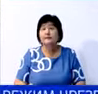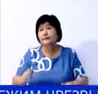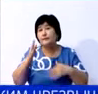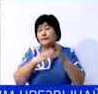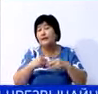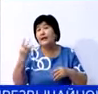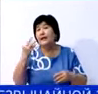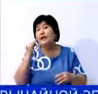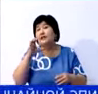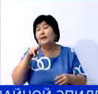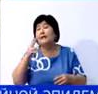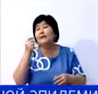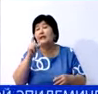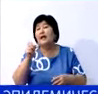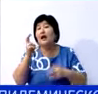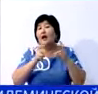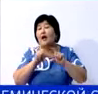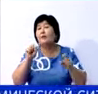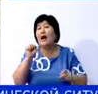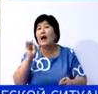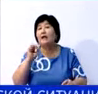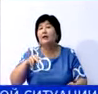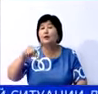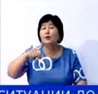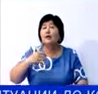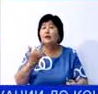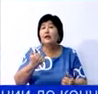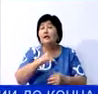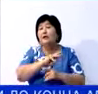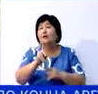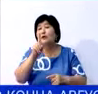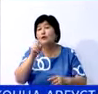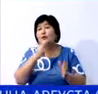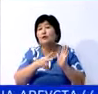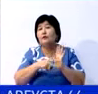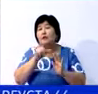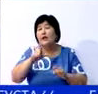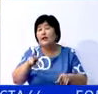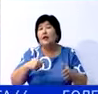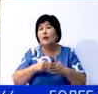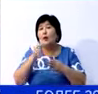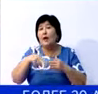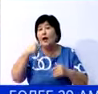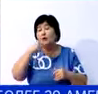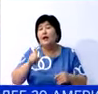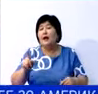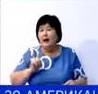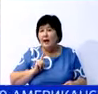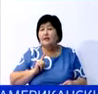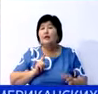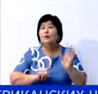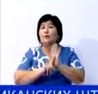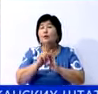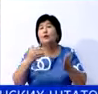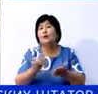Строительство третьего испанского цеха комбината «Аралтуз» обеспечит работой 198 человек. Вместе с тем до конца года ожидается пуск